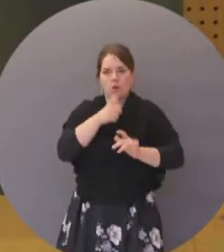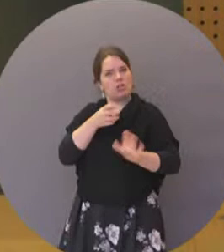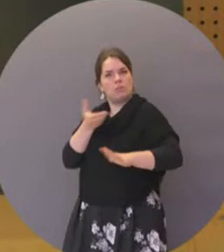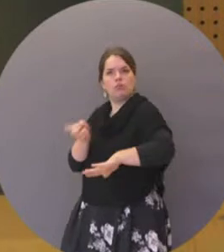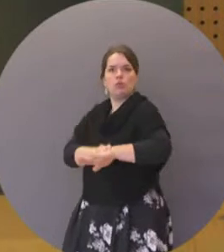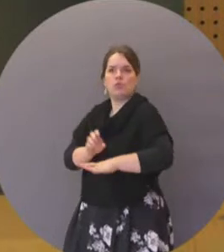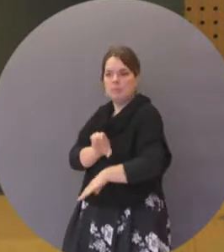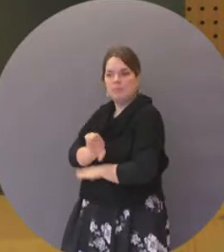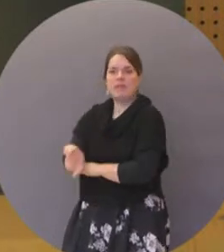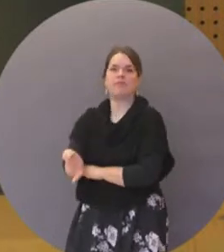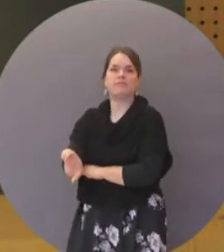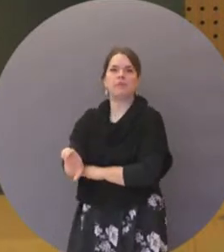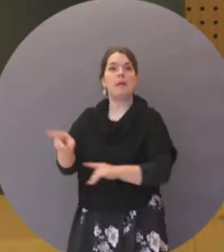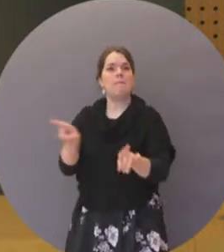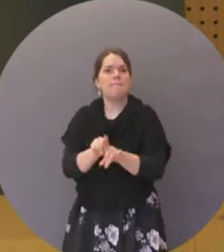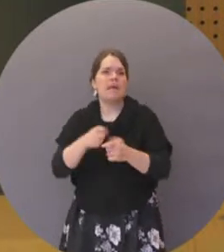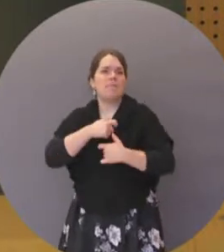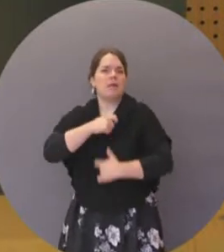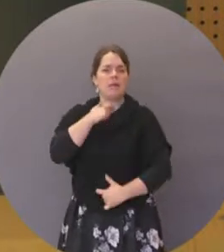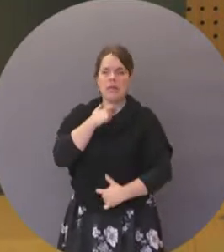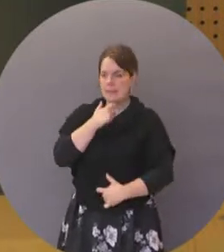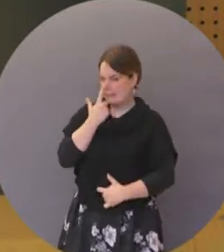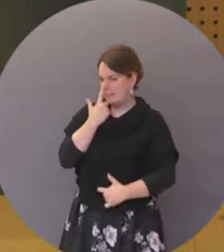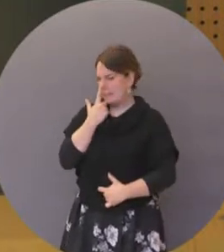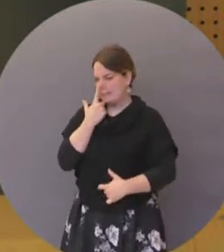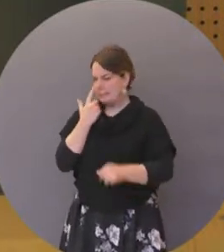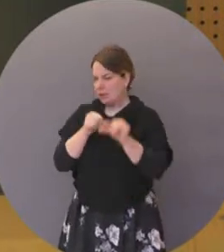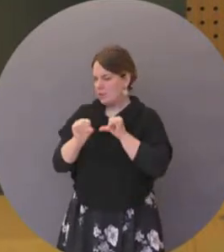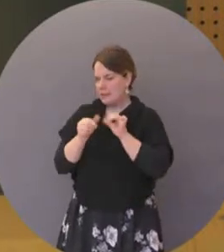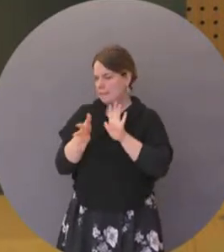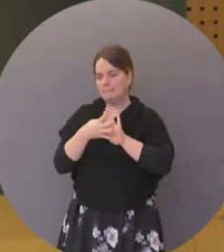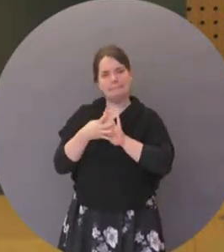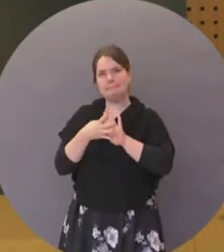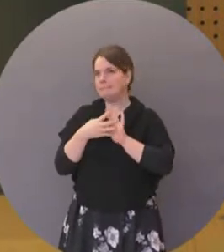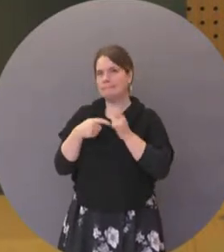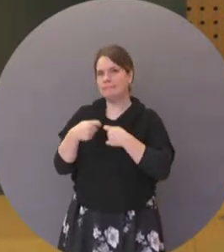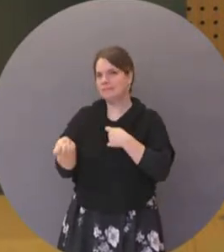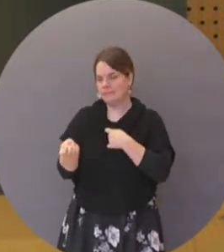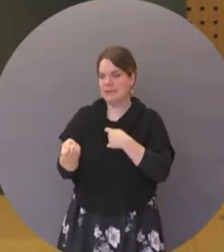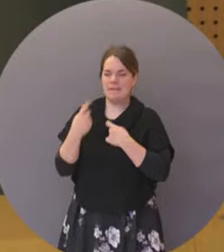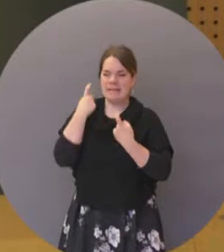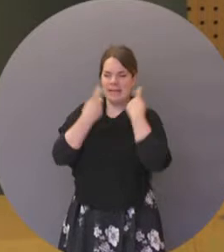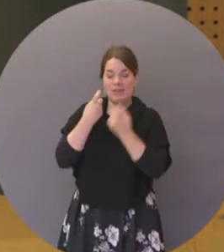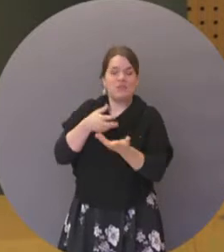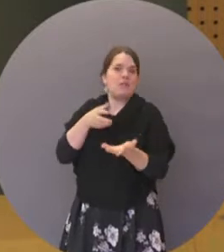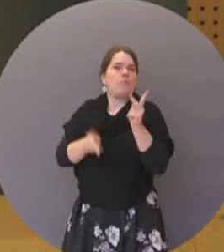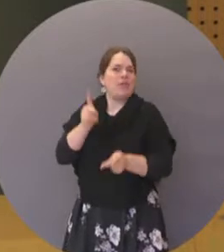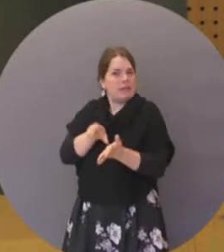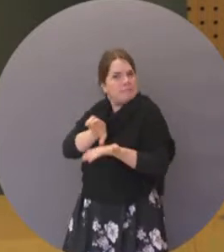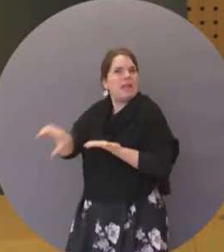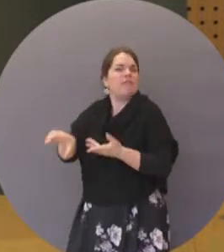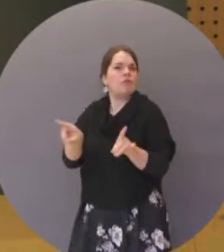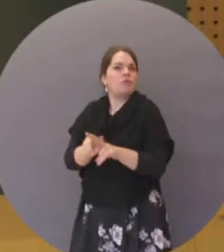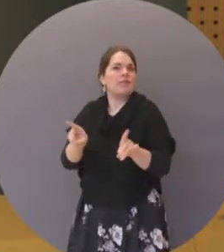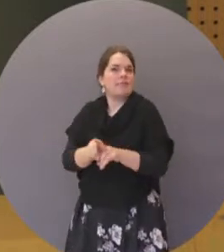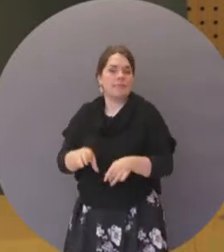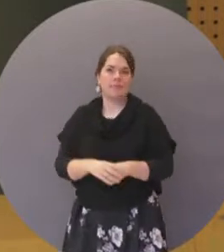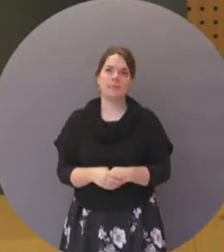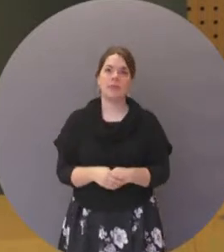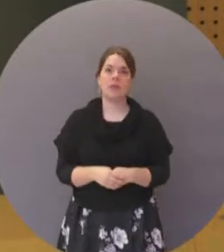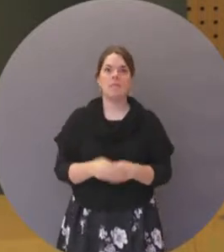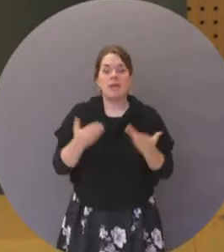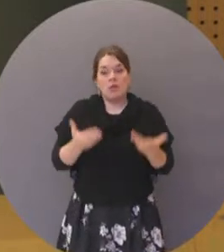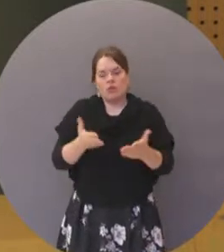qui ne rentrent pas encore dans les lignes du décret pour autant on tenait aujourd'hui à de nouveaux vous faire passer le message de